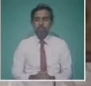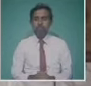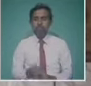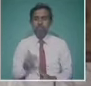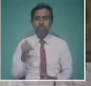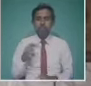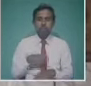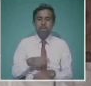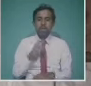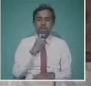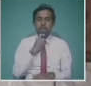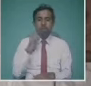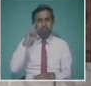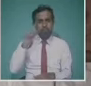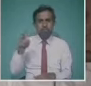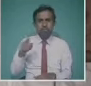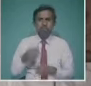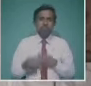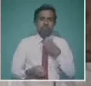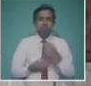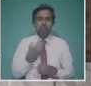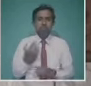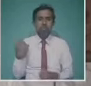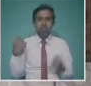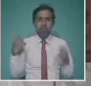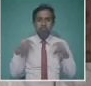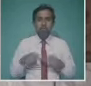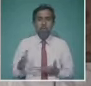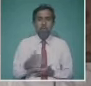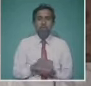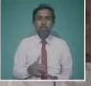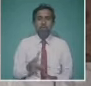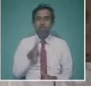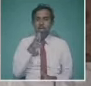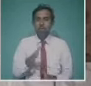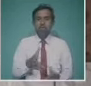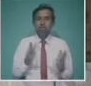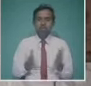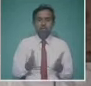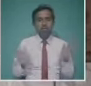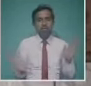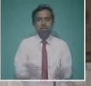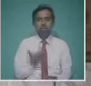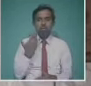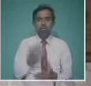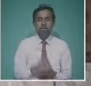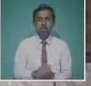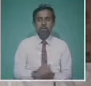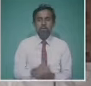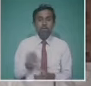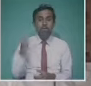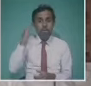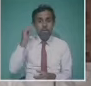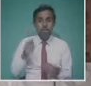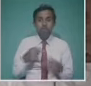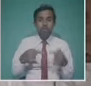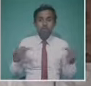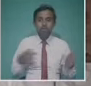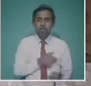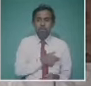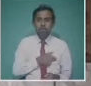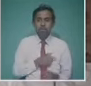සමහර විට මේ නඩුව හින්දාත් දන්නේ එතුමිය කලබල වෙලා ඇවිල්ලා මෙතන අපි ඔක්කොම බැනලා ගියා මම එතුමියට කියන්න ඕනේ එතුමිය හරිනම් විපක්ෂ